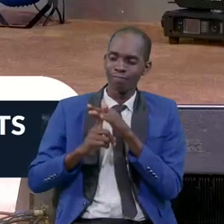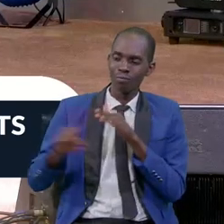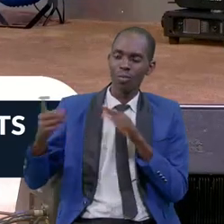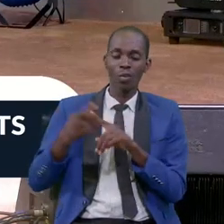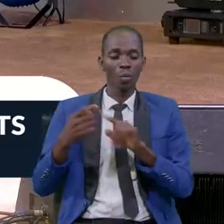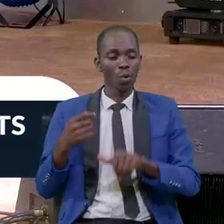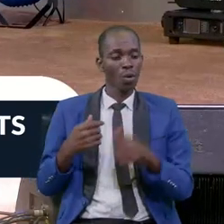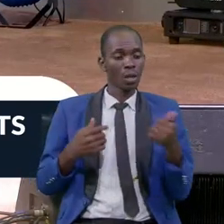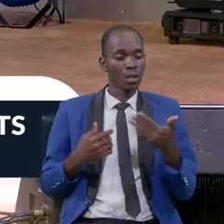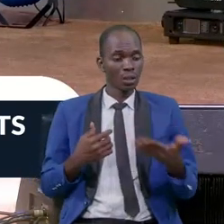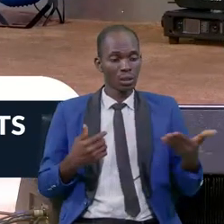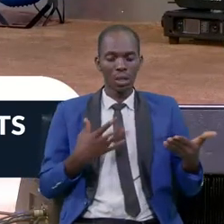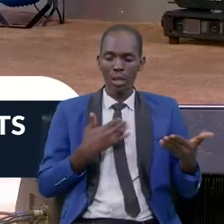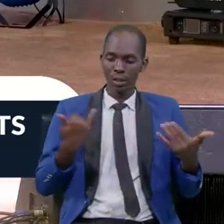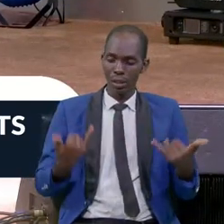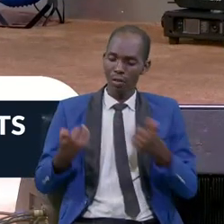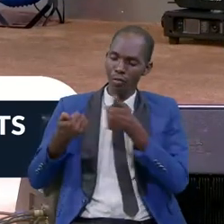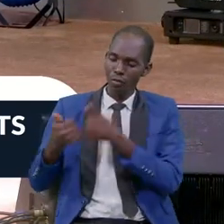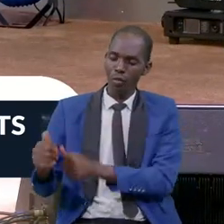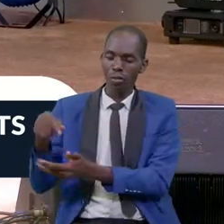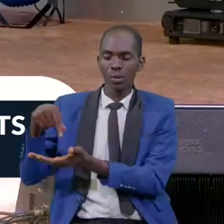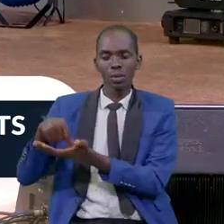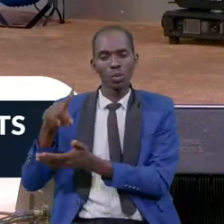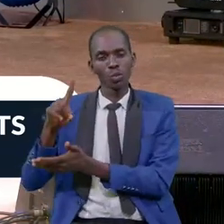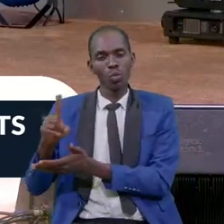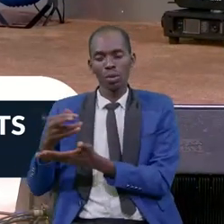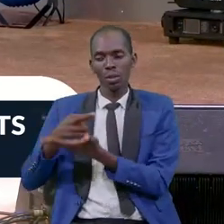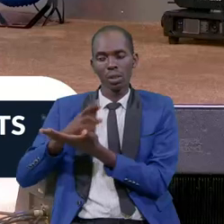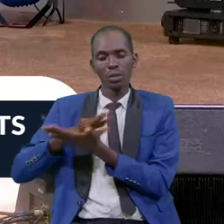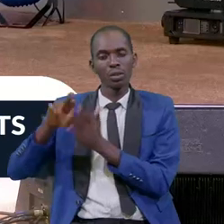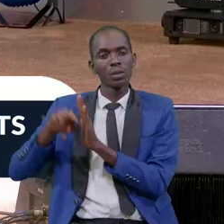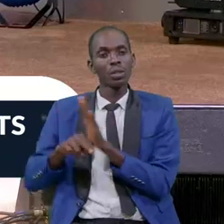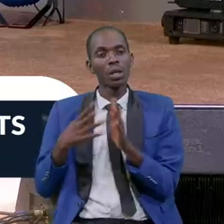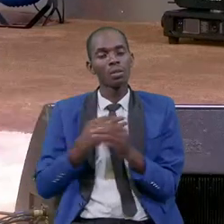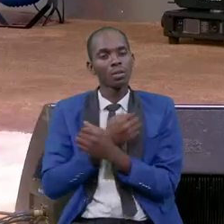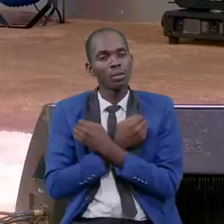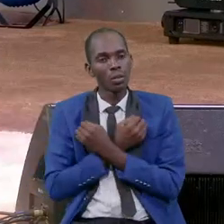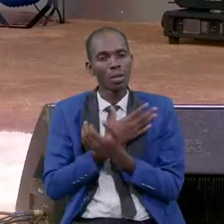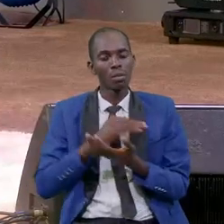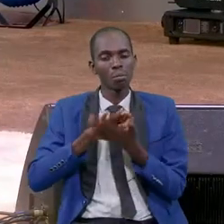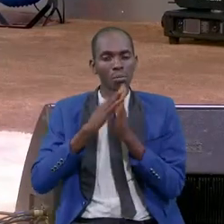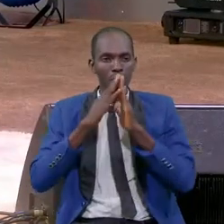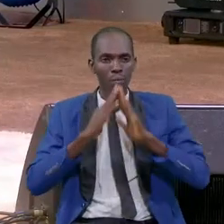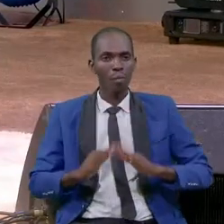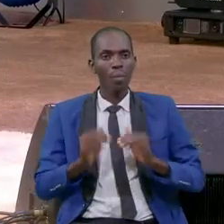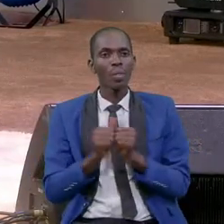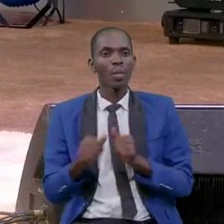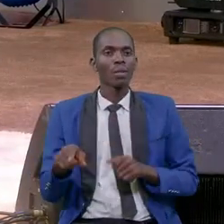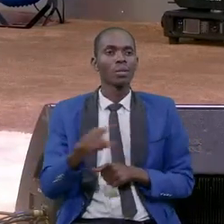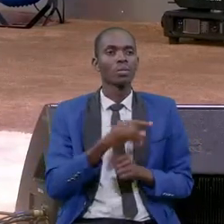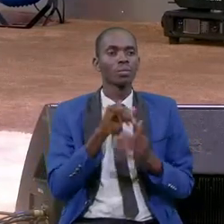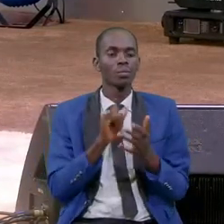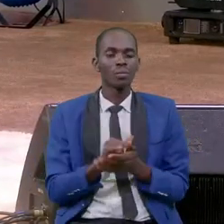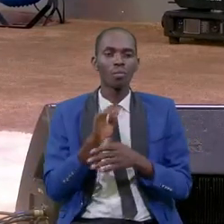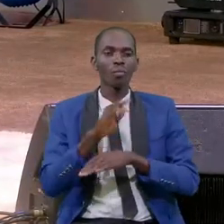Fuis les passions de la jeunesse, recherche la justice, la foi, la charité, la paix, avec